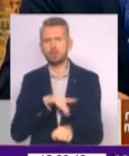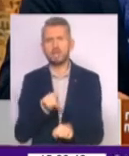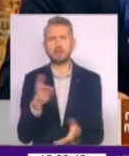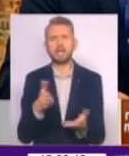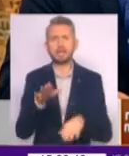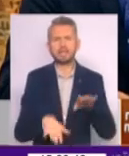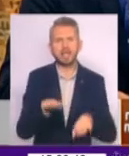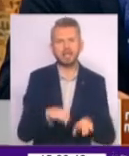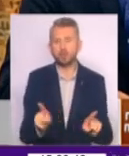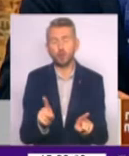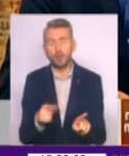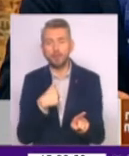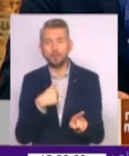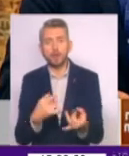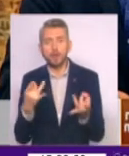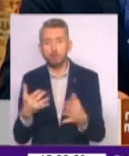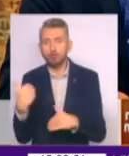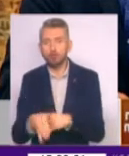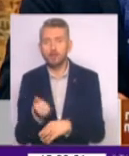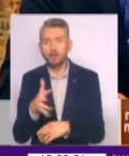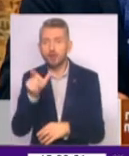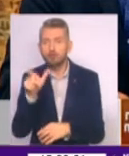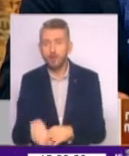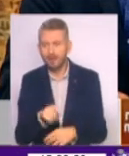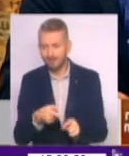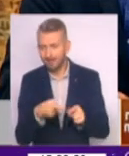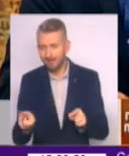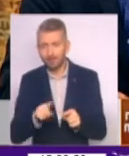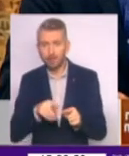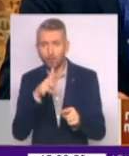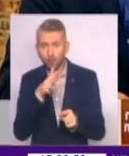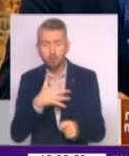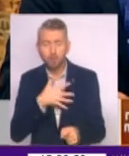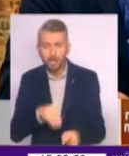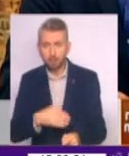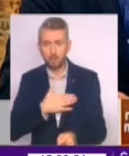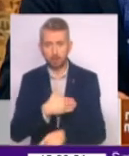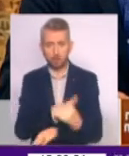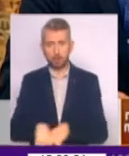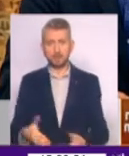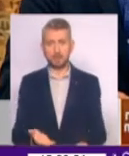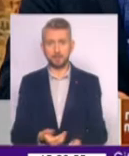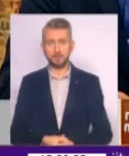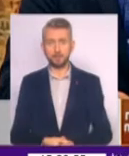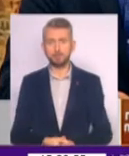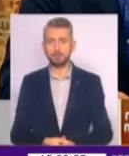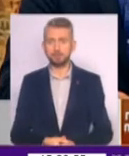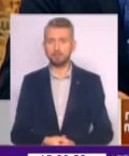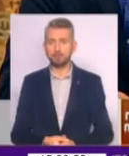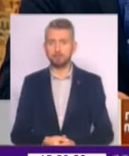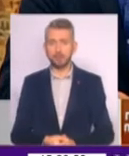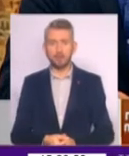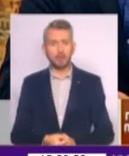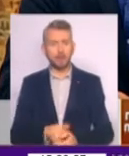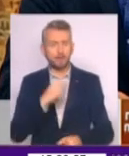такое. Ну, просто уже несколько человек за эти годы погибло на нашей улице. Так, ну, пані Вернюко. Ми все